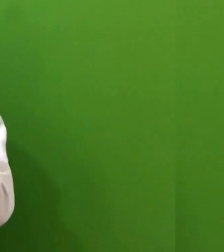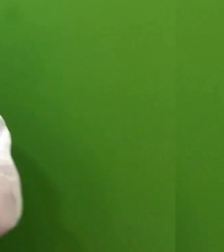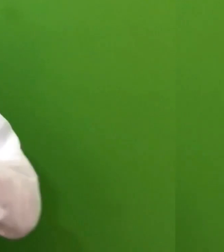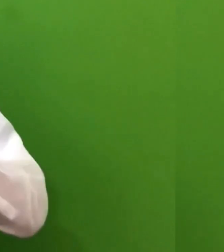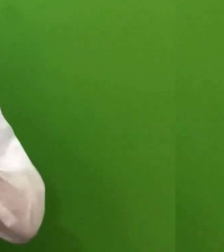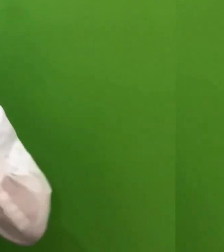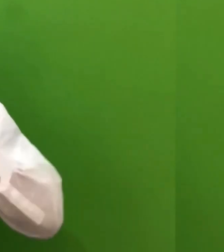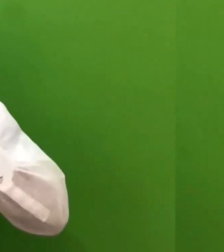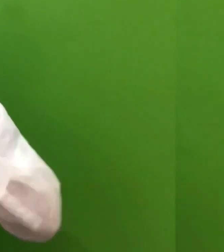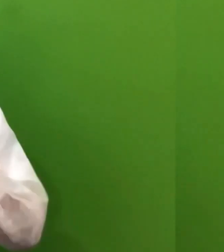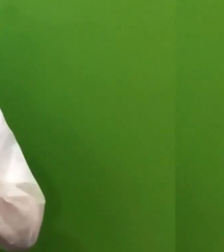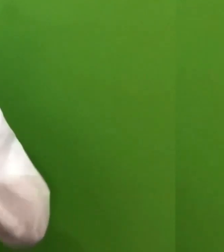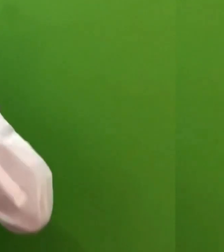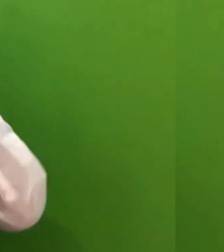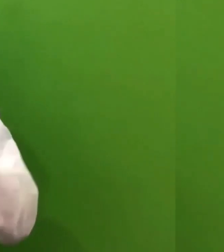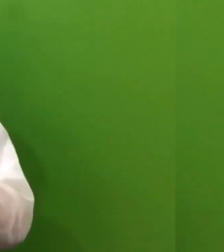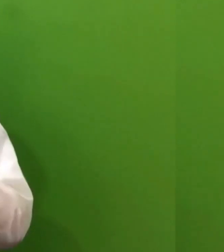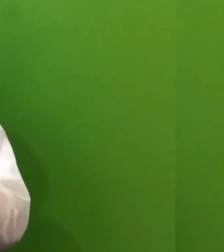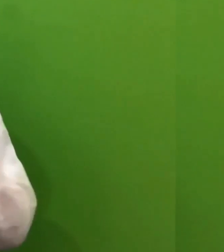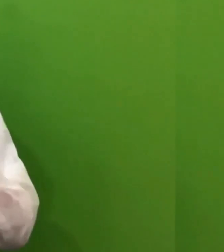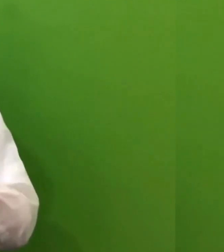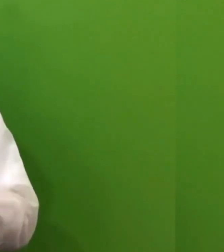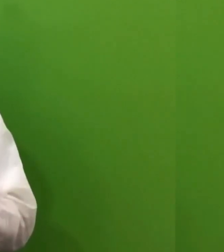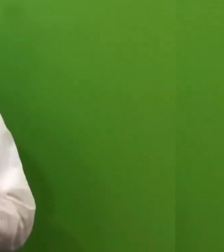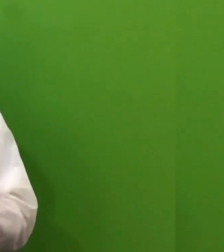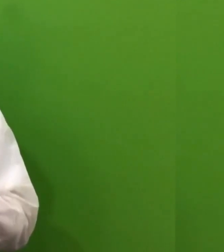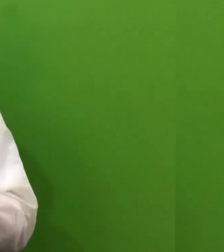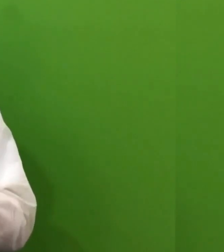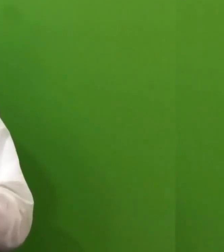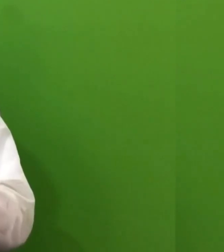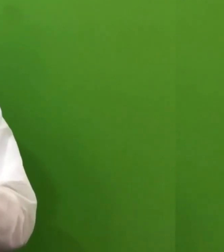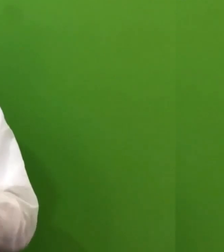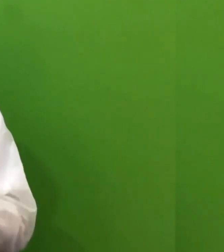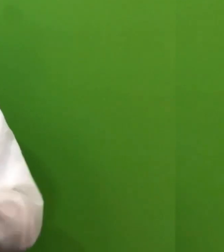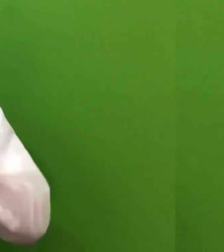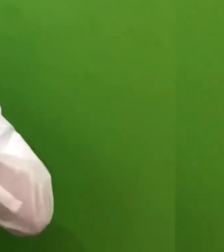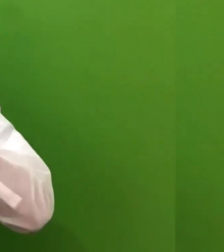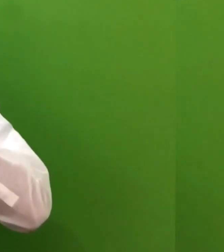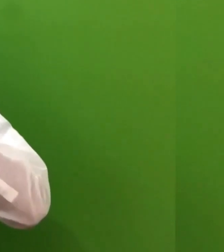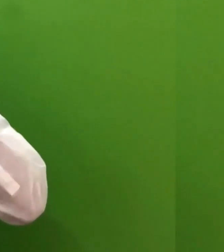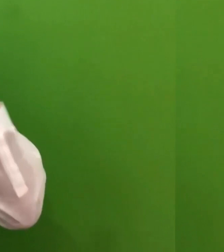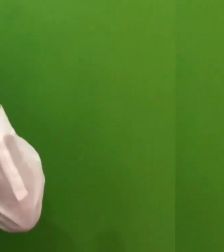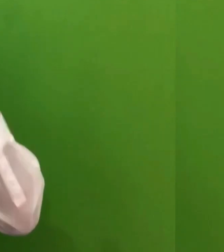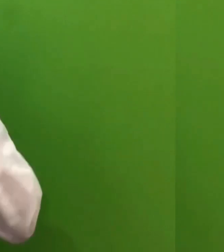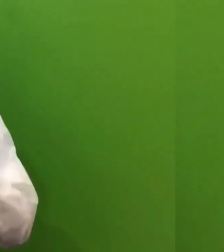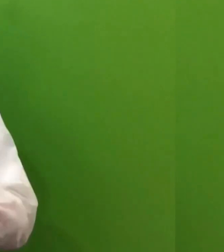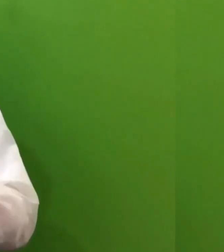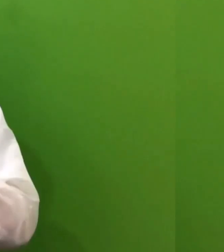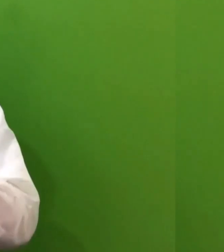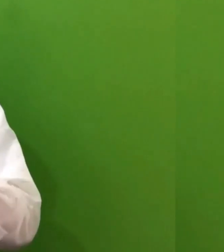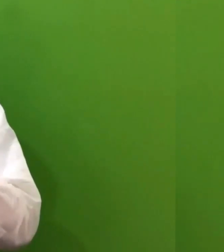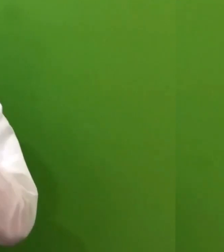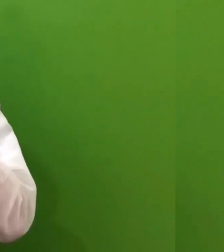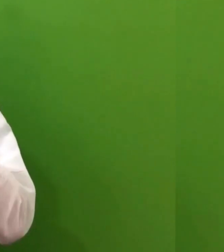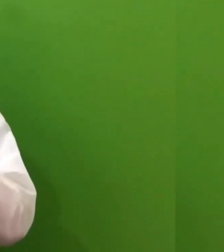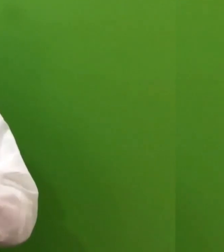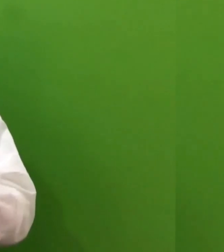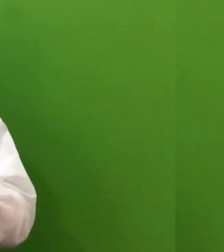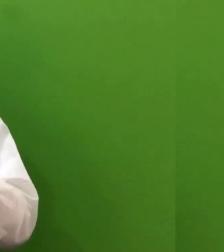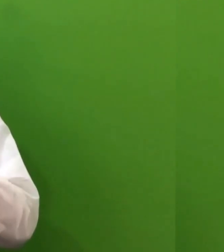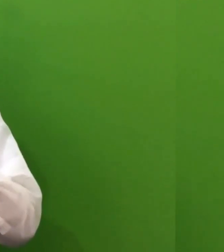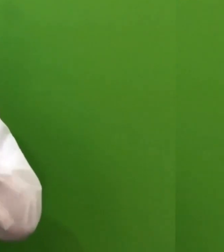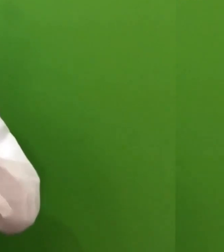육신적인 귀가 열리는 것이 아니라 영적으로 열리라 라는 영적 에바다의